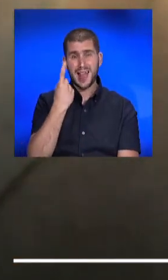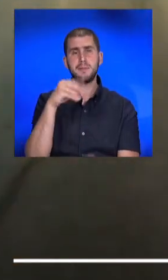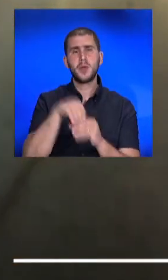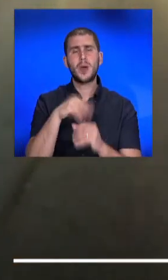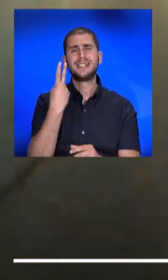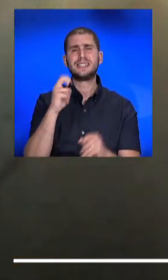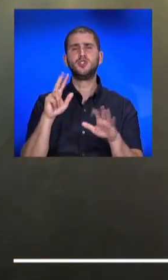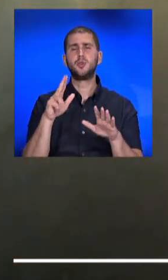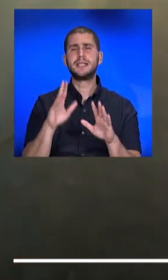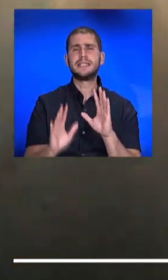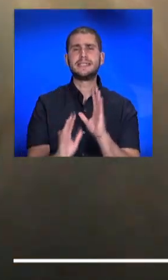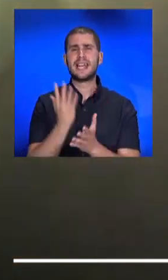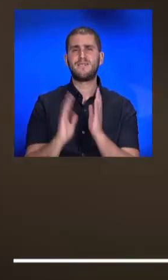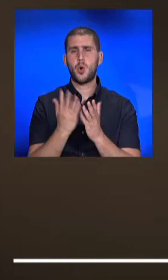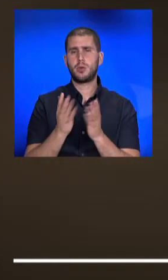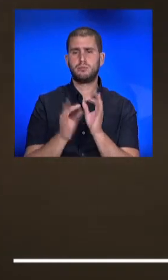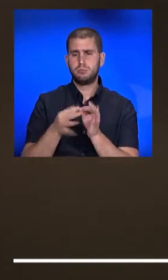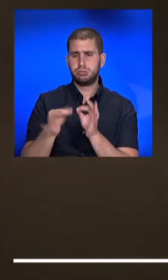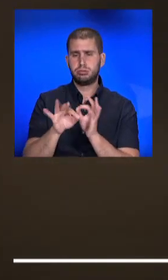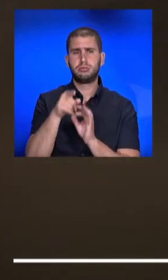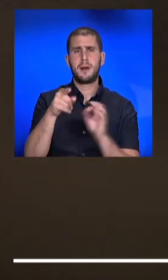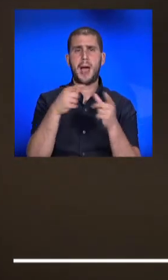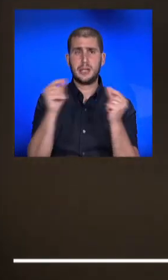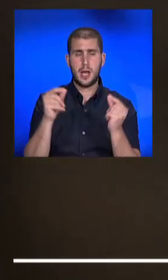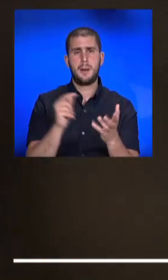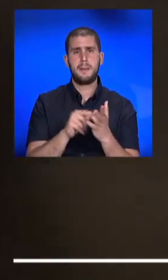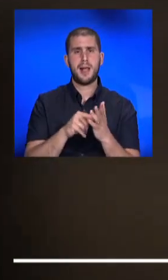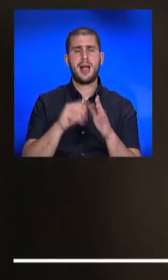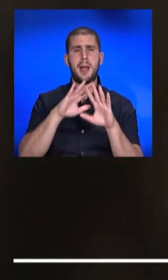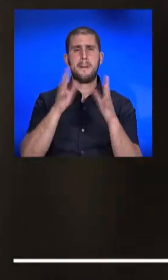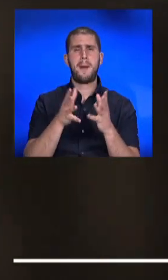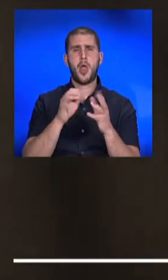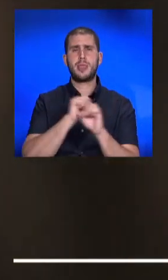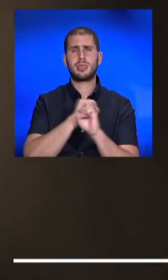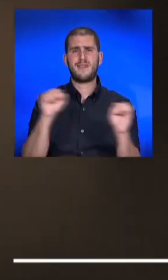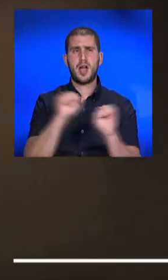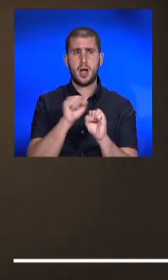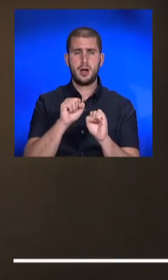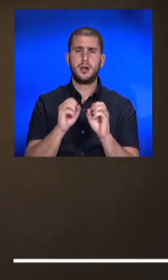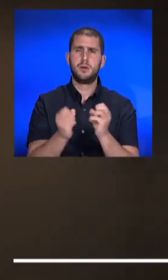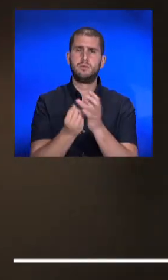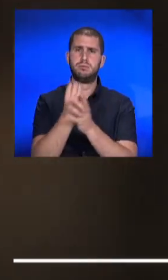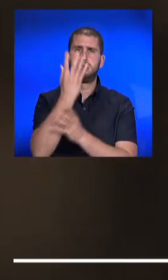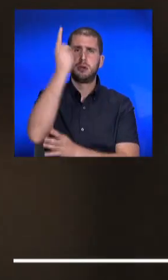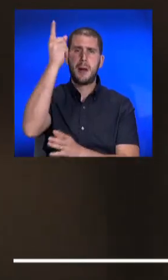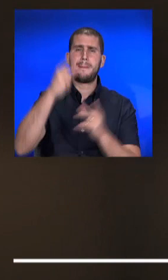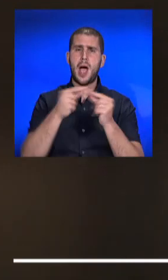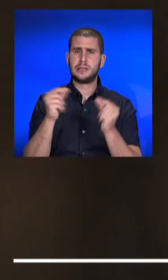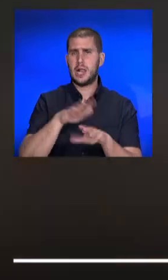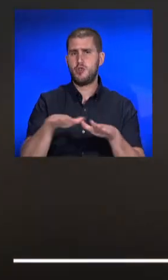מ-28 שריפות שהוצתו היום בעוטף עזה כתוצאה מבלוני תבערה, שהופרחו גם היום מרצועת עזה לשטח